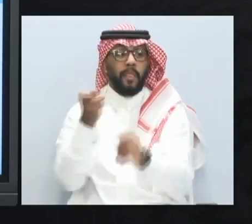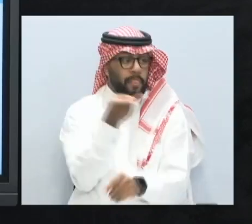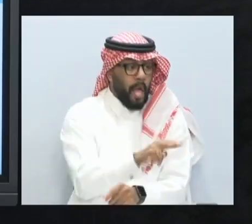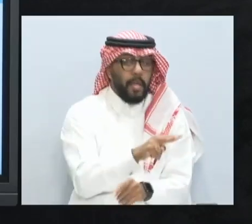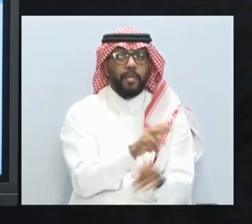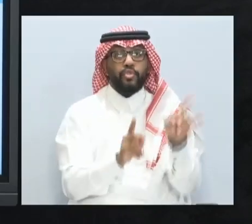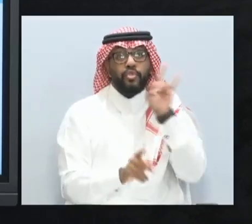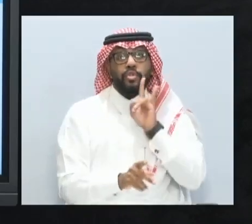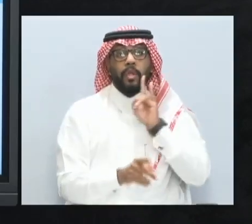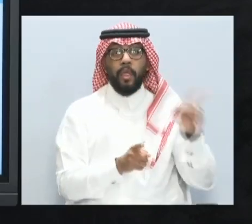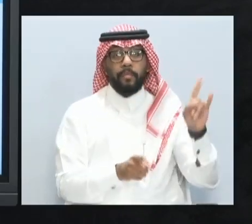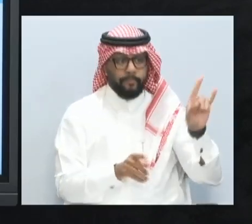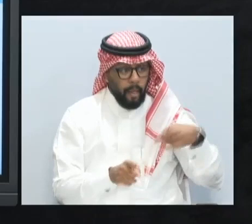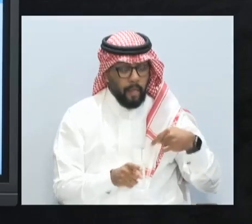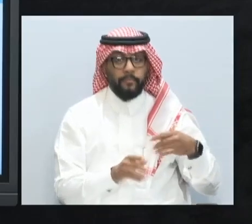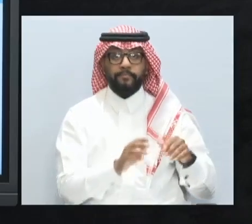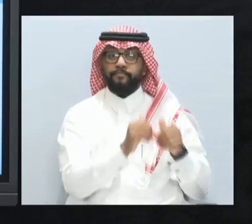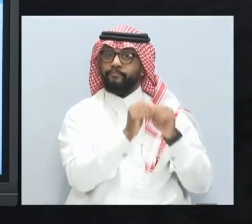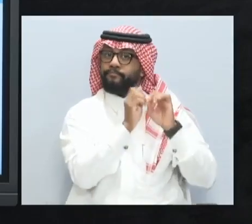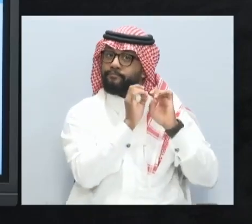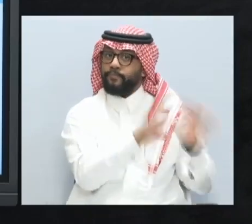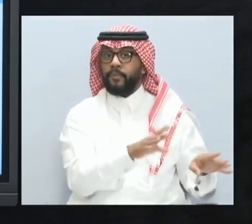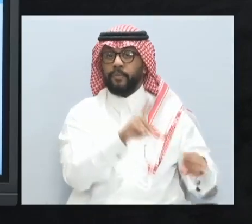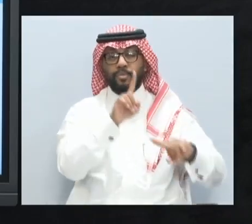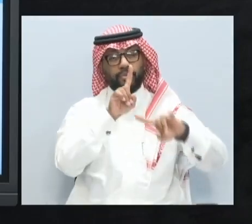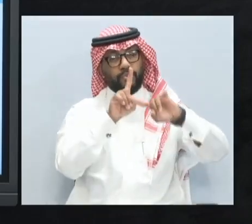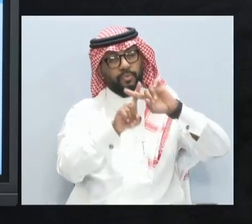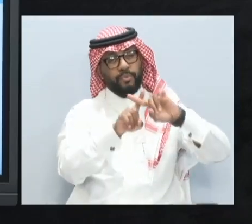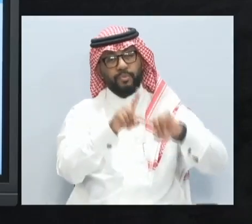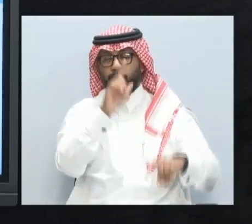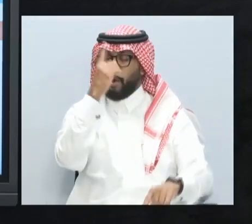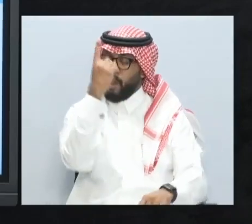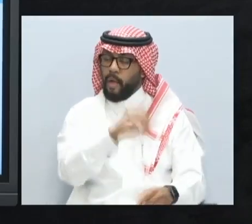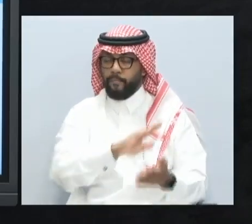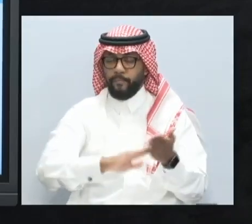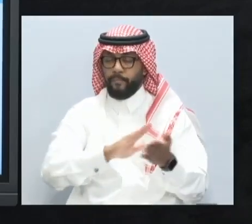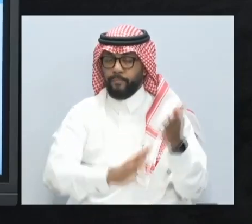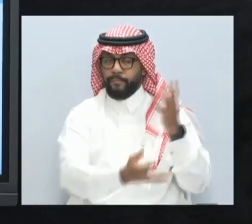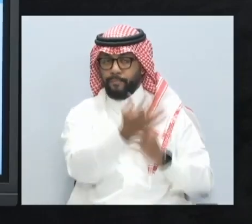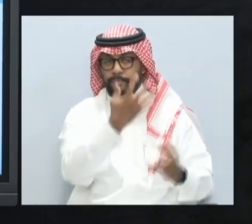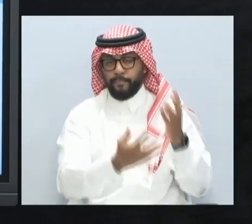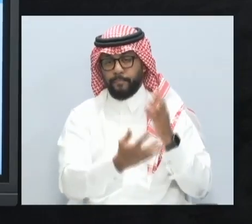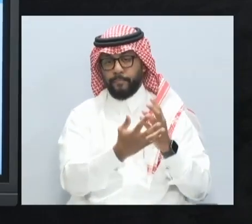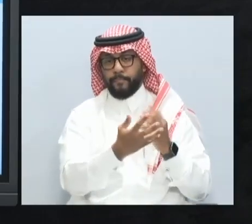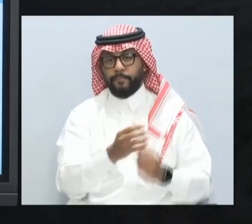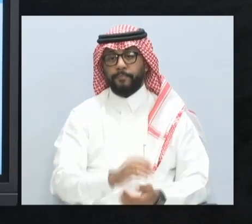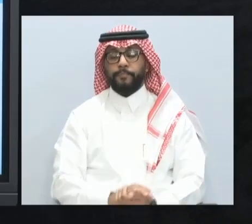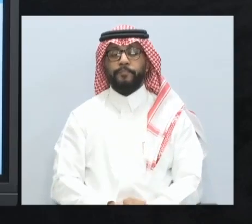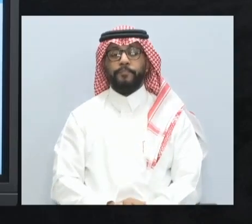الله فقد وقع في الكفر ووقع في الشرك نسال الله السلامه والعافيه الامر